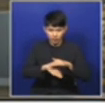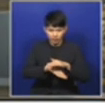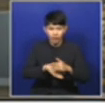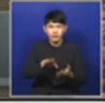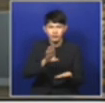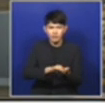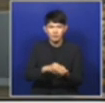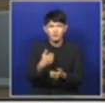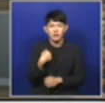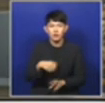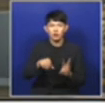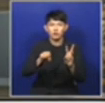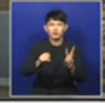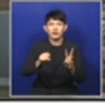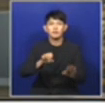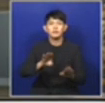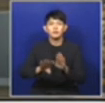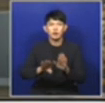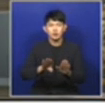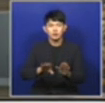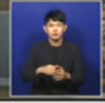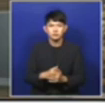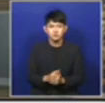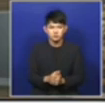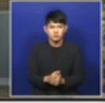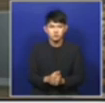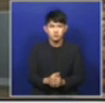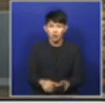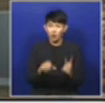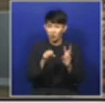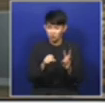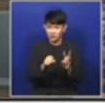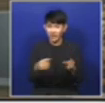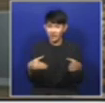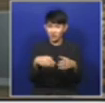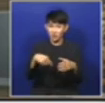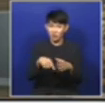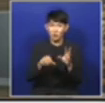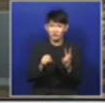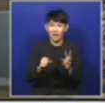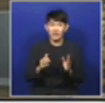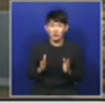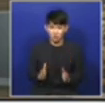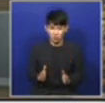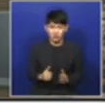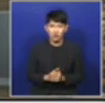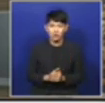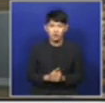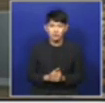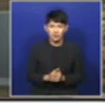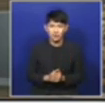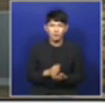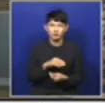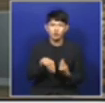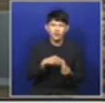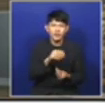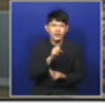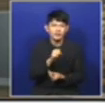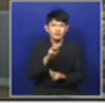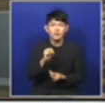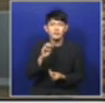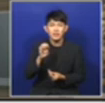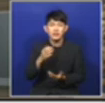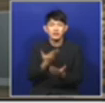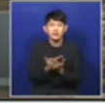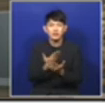พียง 600,000 รายเท่านั้นครับและในจำนวน 600,000 รายดังกล่าวนี้เป็นธุรกิจ SME ที่ใช้วงเงินกับธน